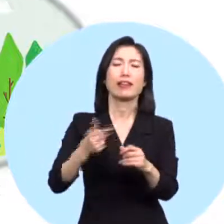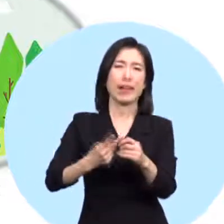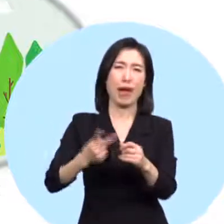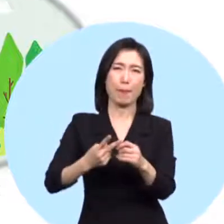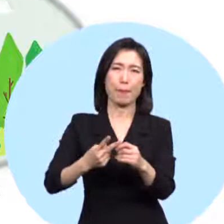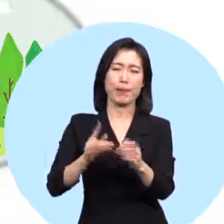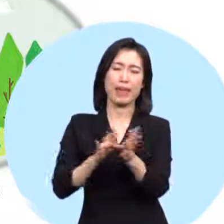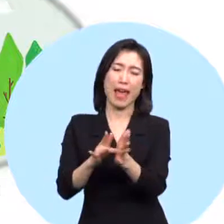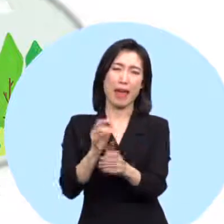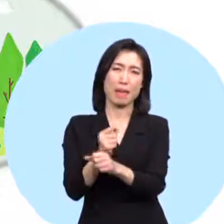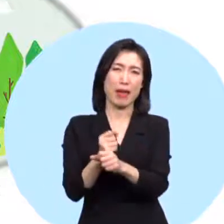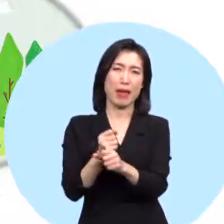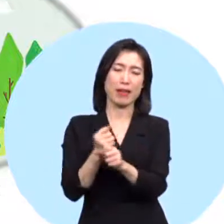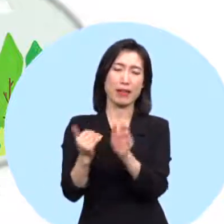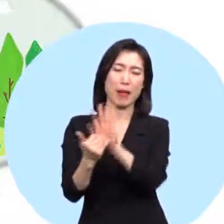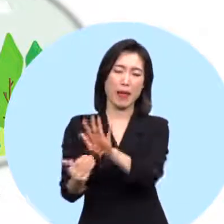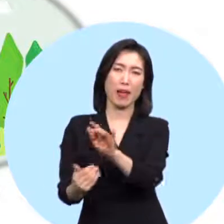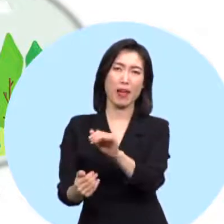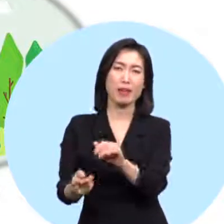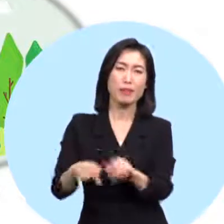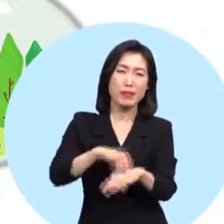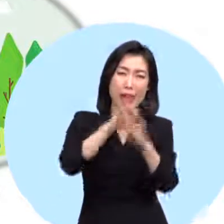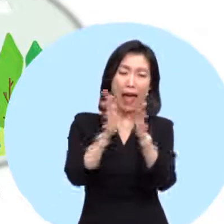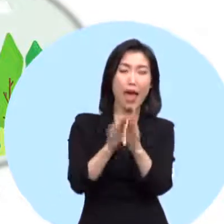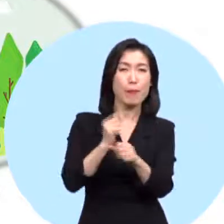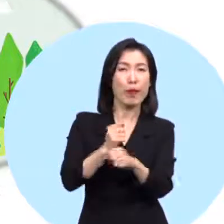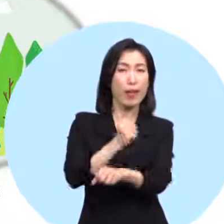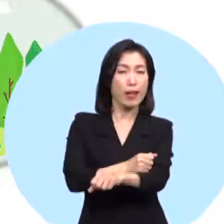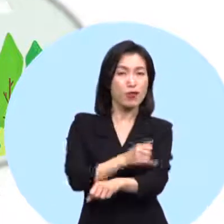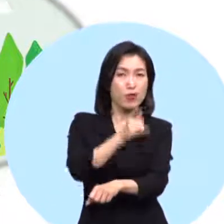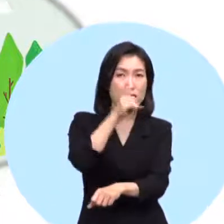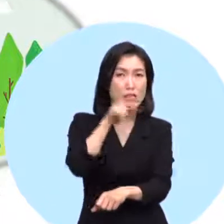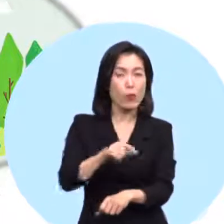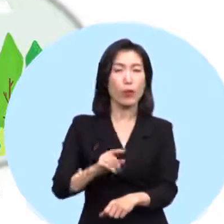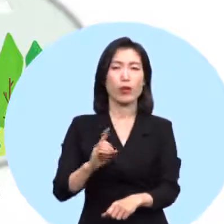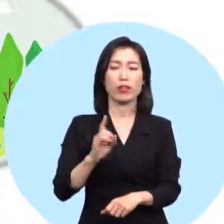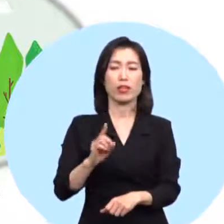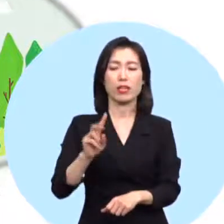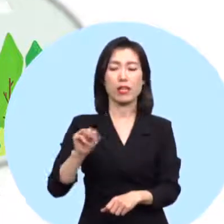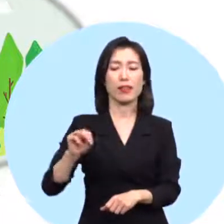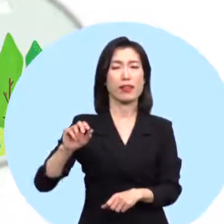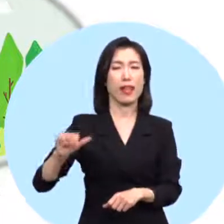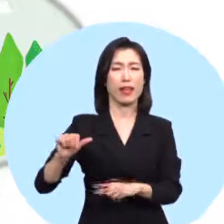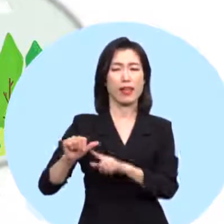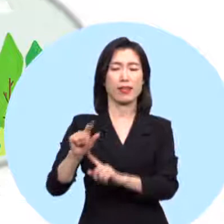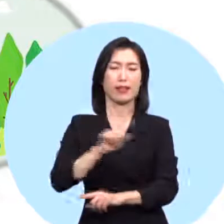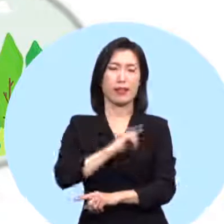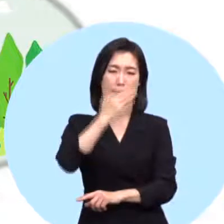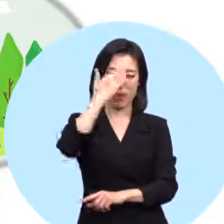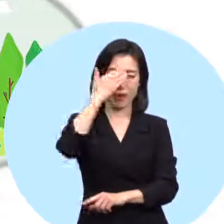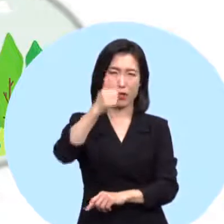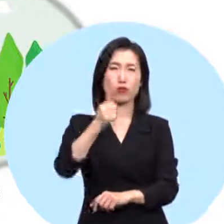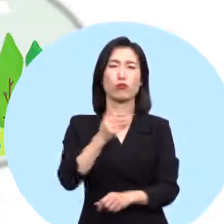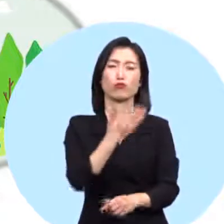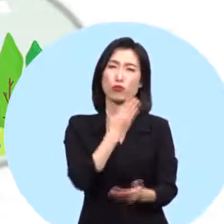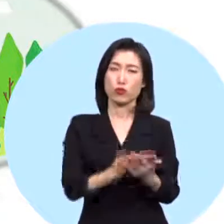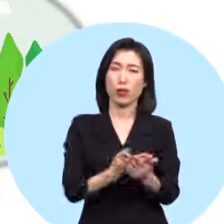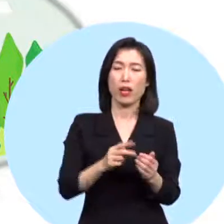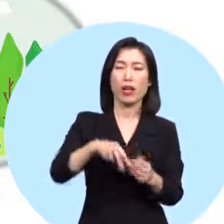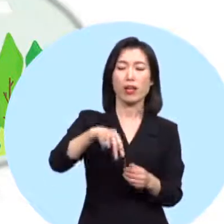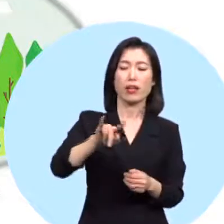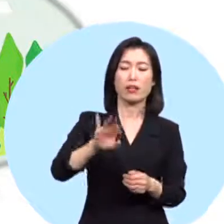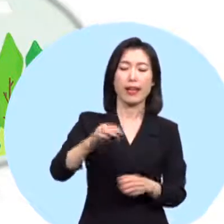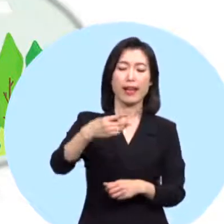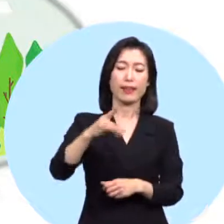세 가지를 만드는 공통분모 DNA는 결국은 교육이다. 생태 백신 이미 지속 가능